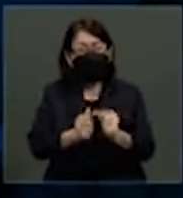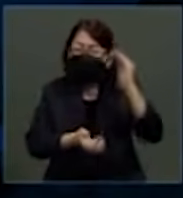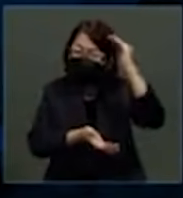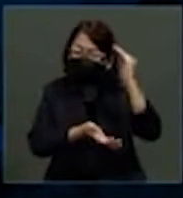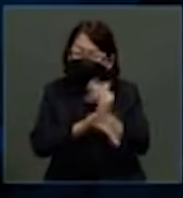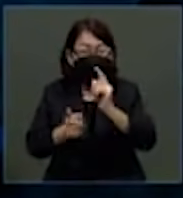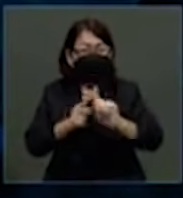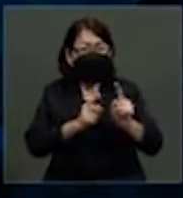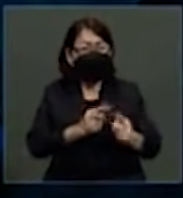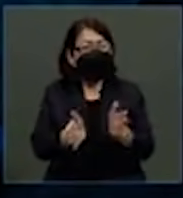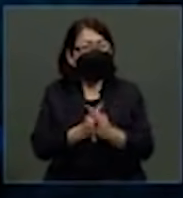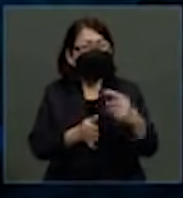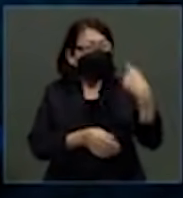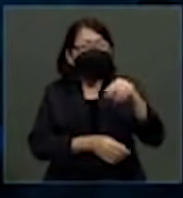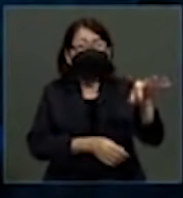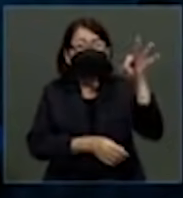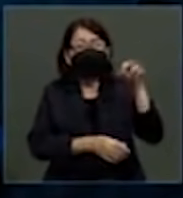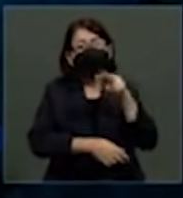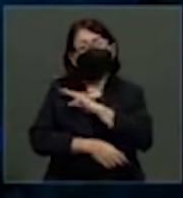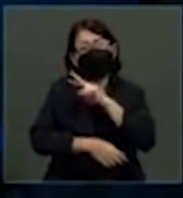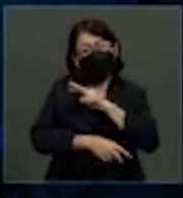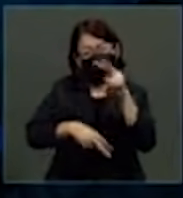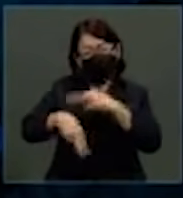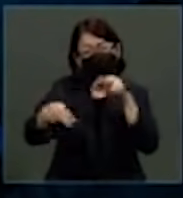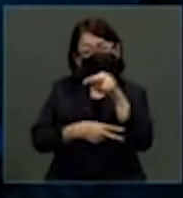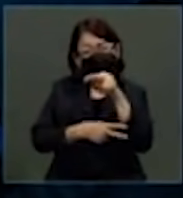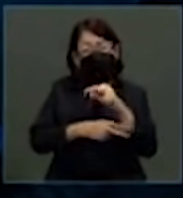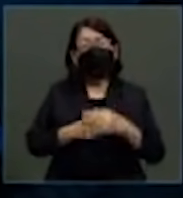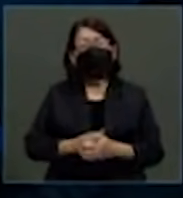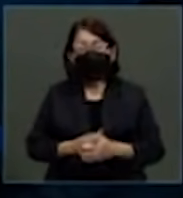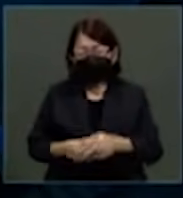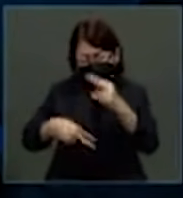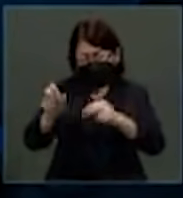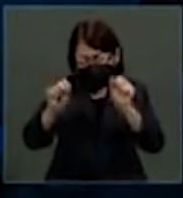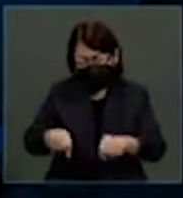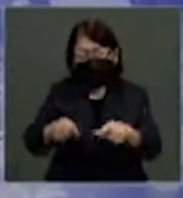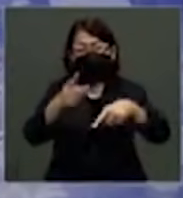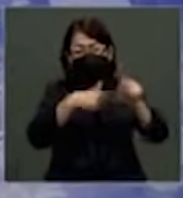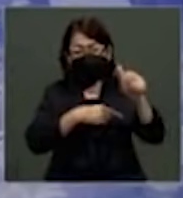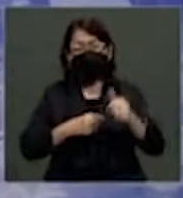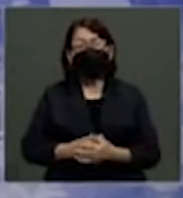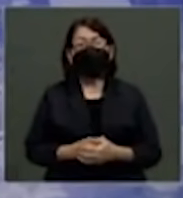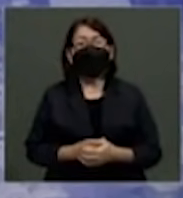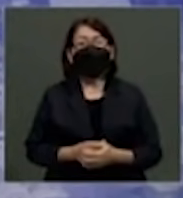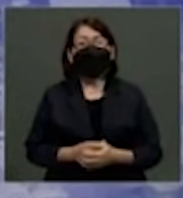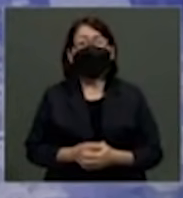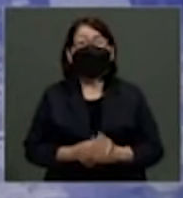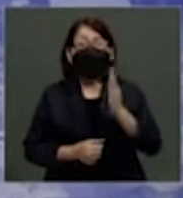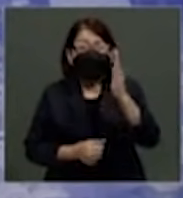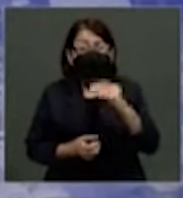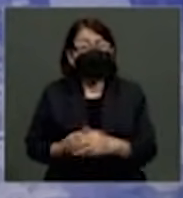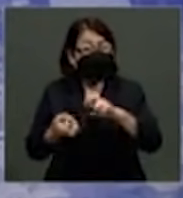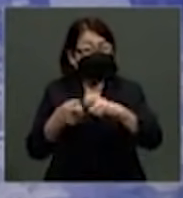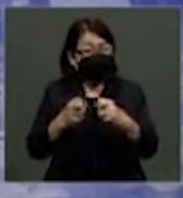กำนันนายอำเภอผู้อำนวยการเขตหัวหน้าสถานีตำรวจหรือผู้ได้รับแต่งตั้งเป็น